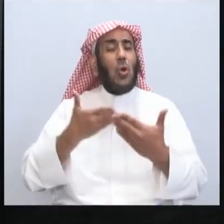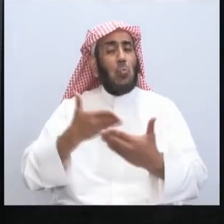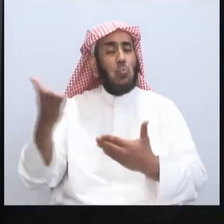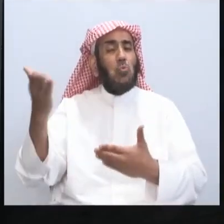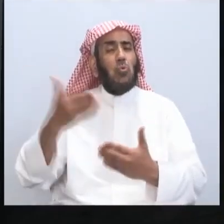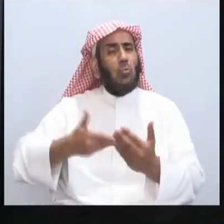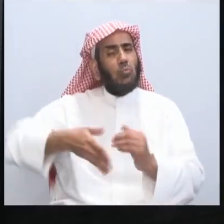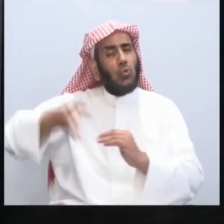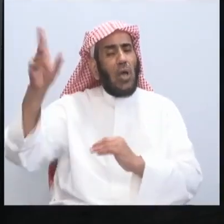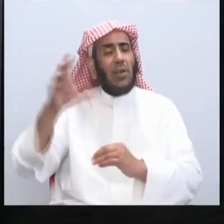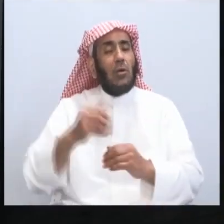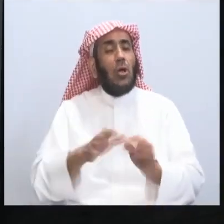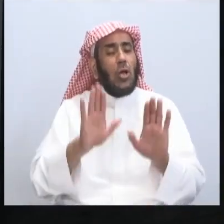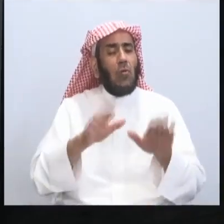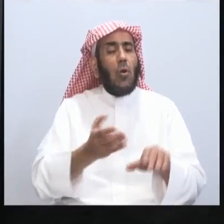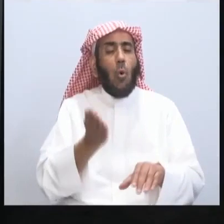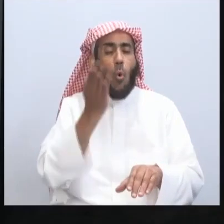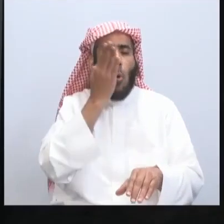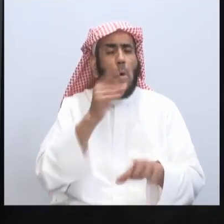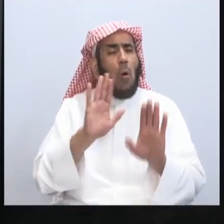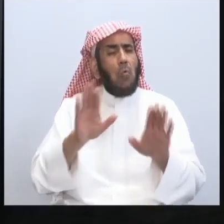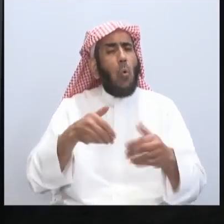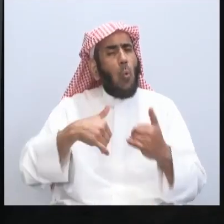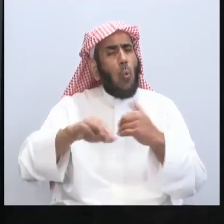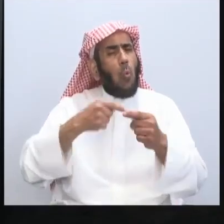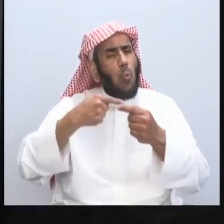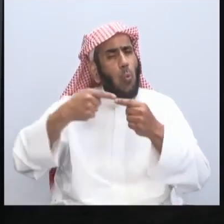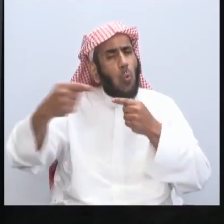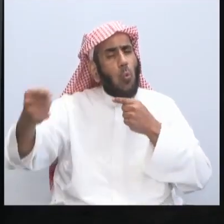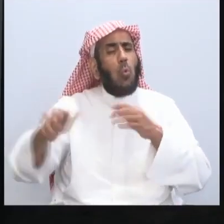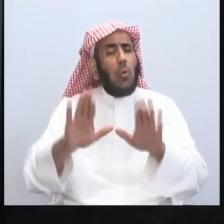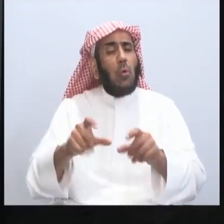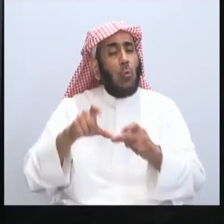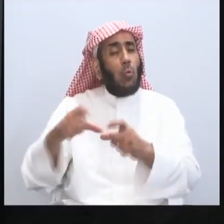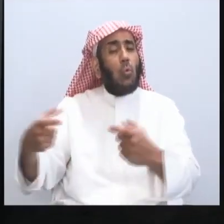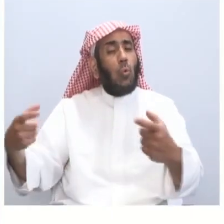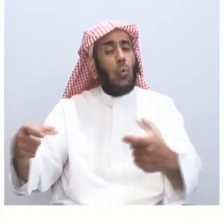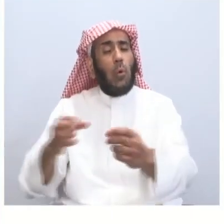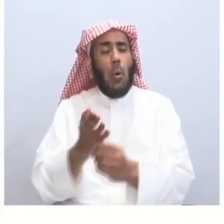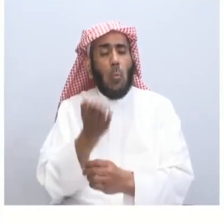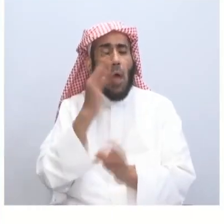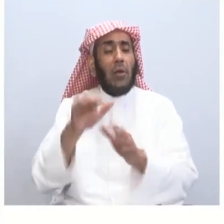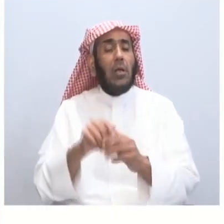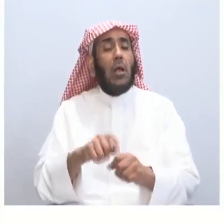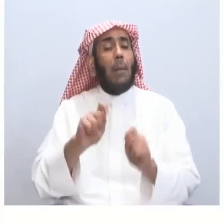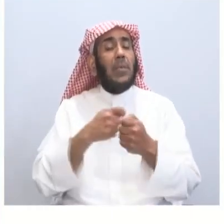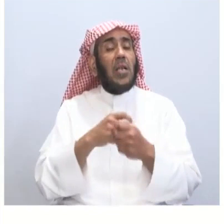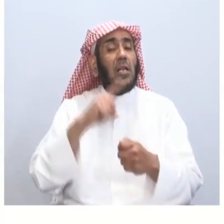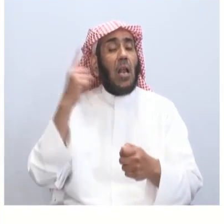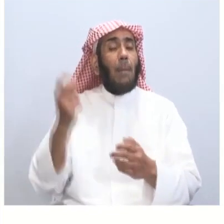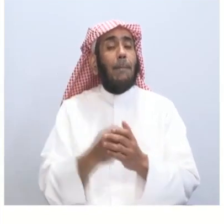وكذلك توفير مياه الشرب في هذه الاستراحات كذلك من الاصلاحات